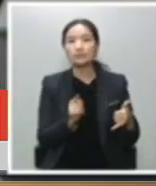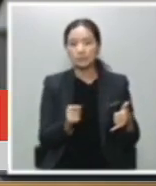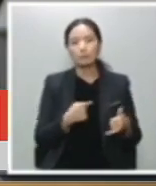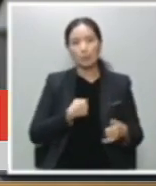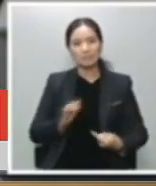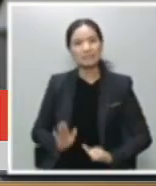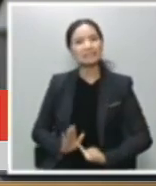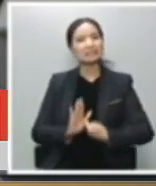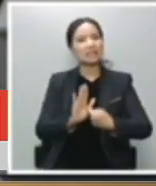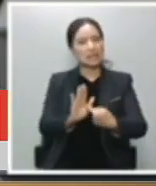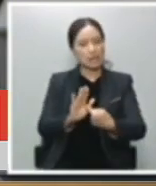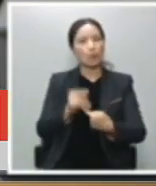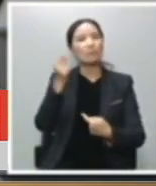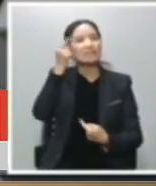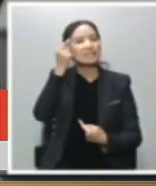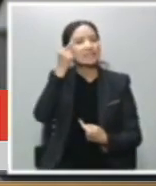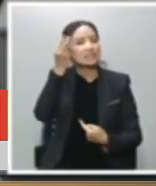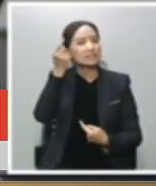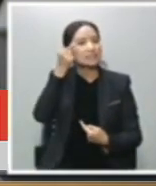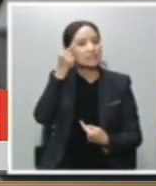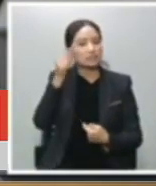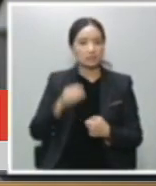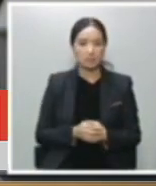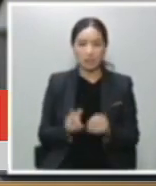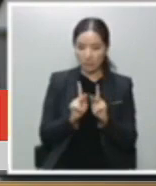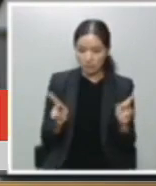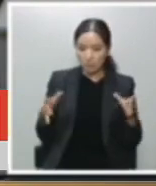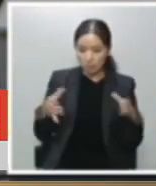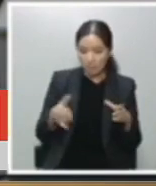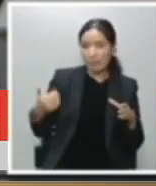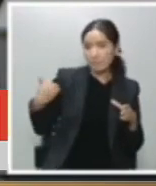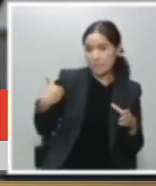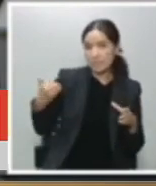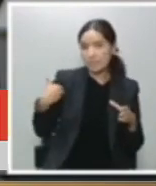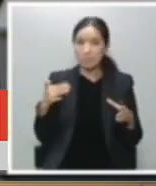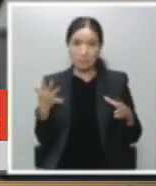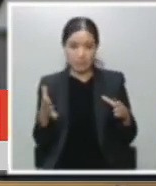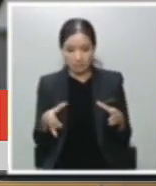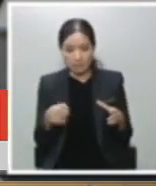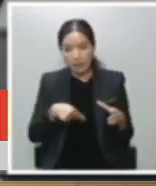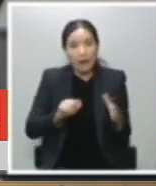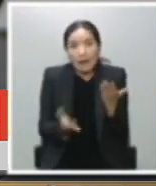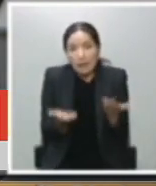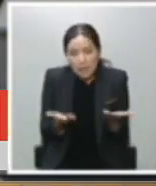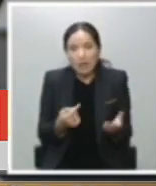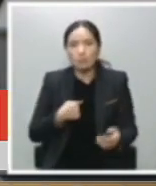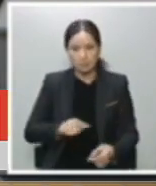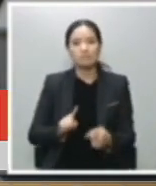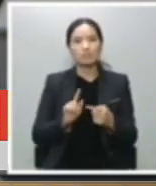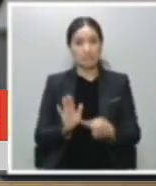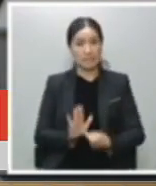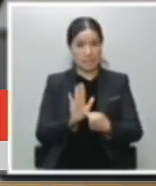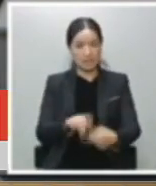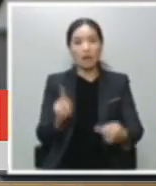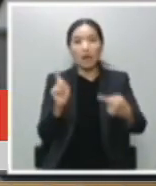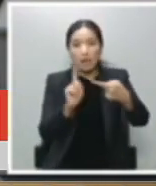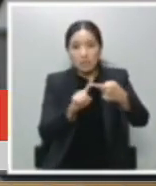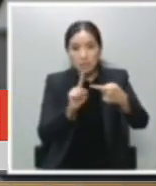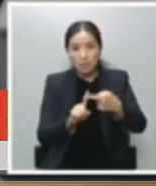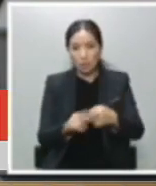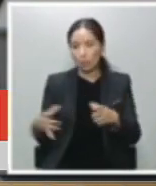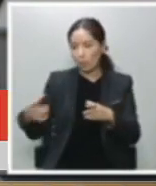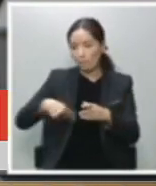เห็นไม่ว่าจะตั้งกรรมาธิการได้หรือไม่ก็คือ1ผู้ปฏิวัติทุ